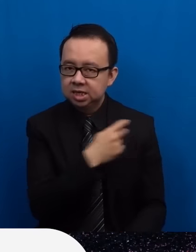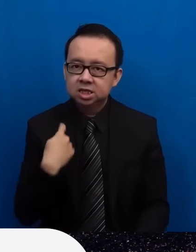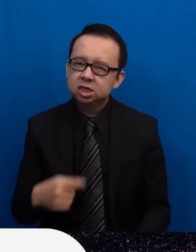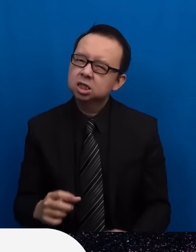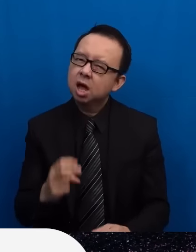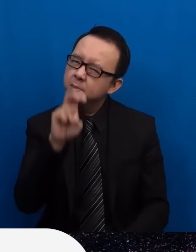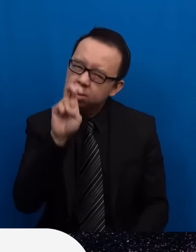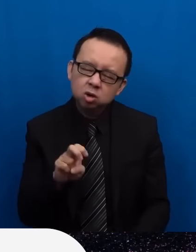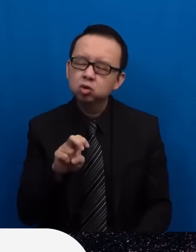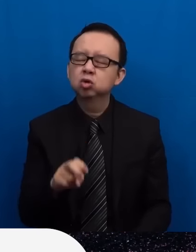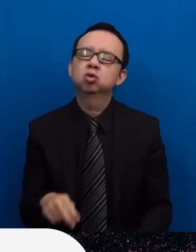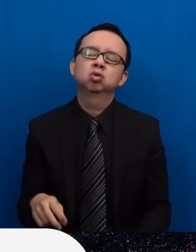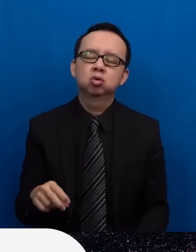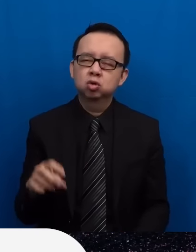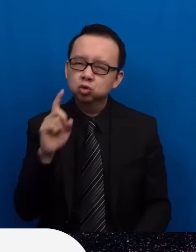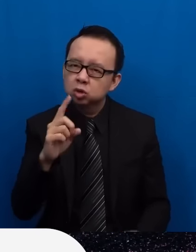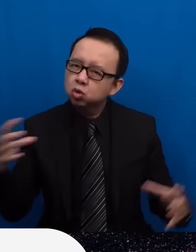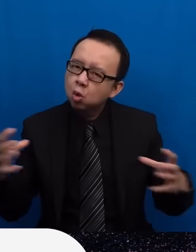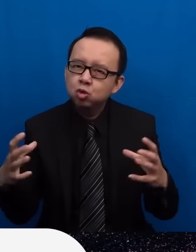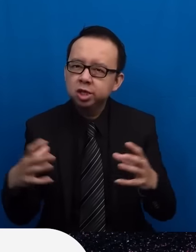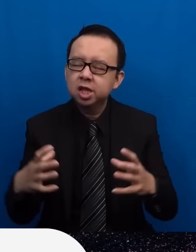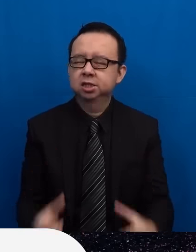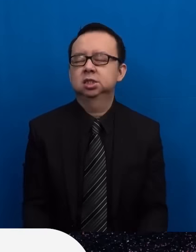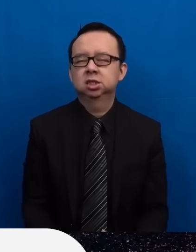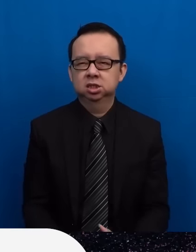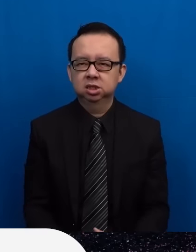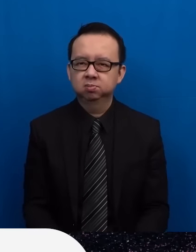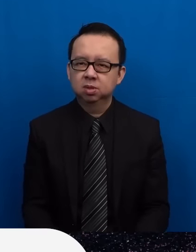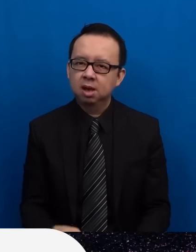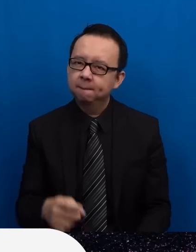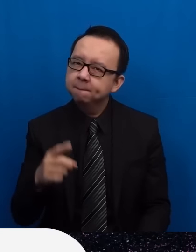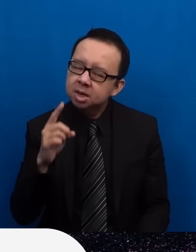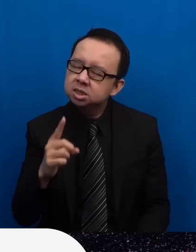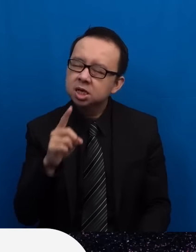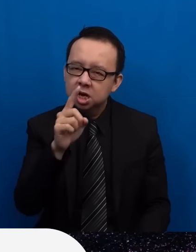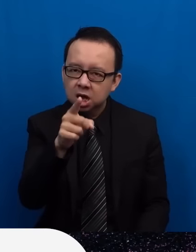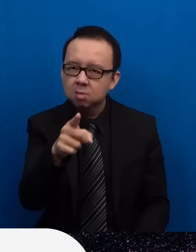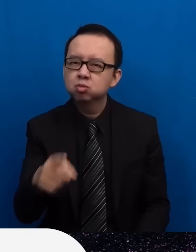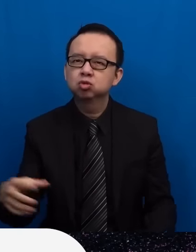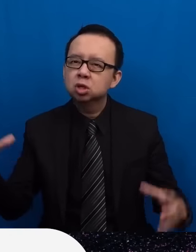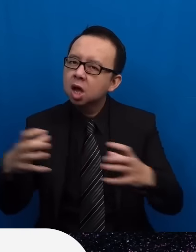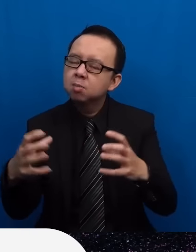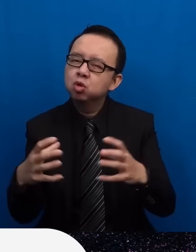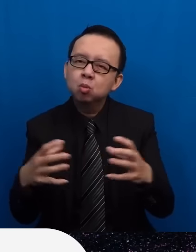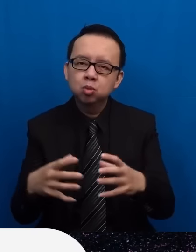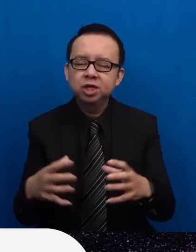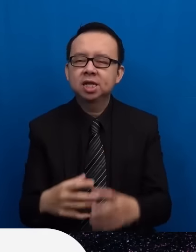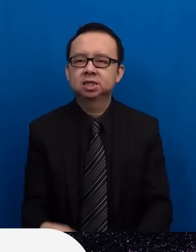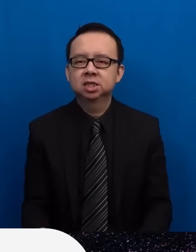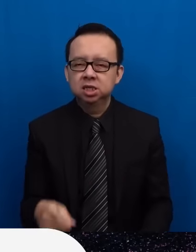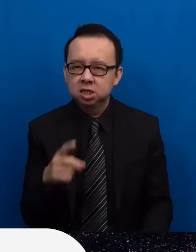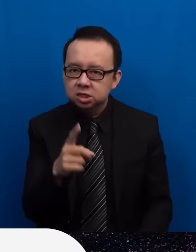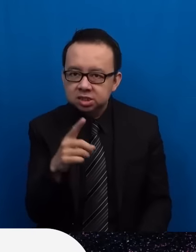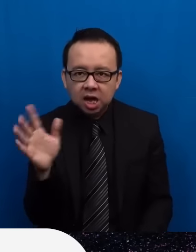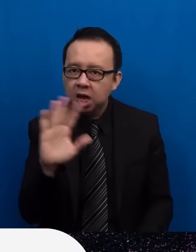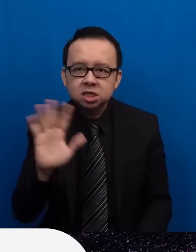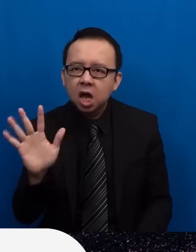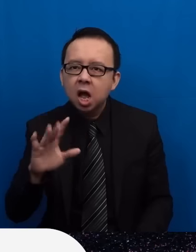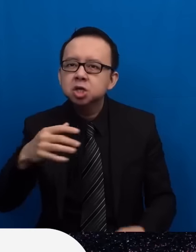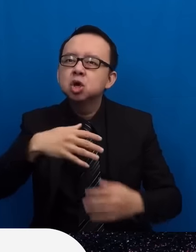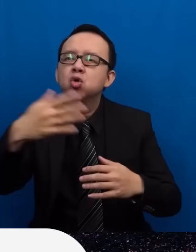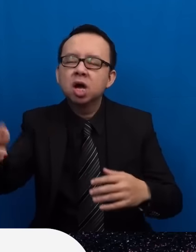kita sangat butuh yang namanya komunitas. Jadi pastikan Anda tergabung di dalam komunitas. Karena itu jangan jauhkan diri dari